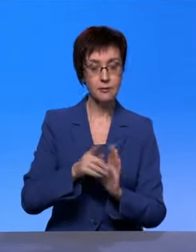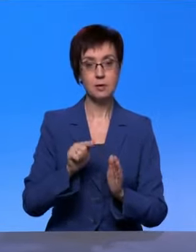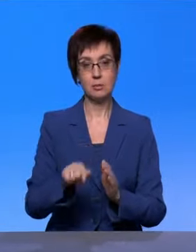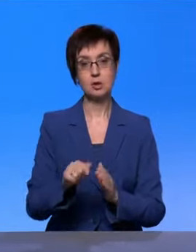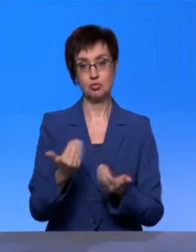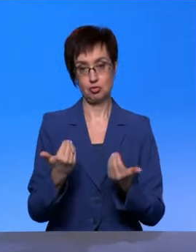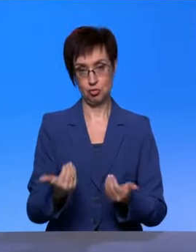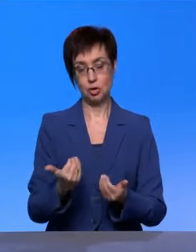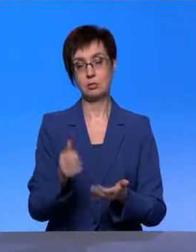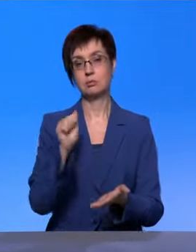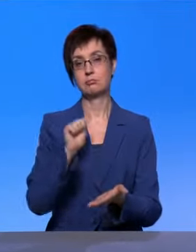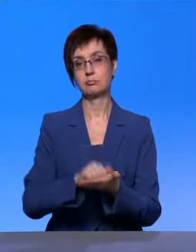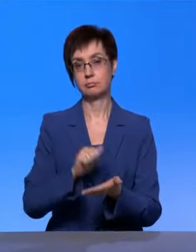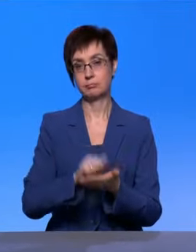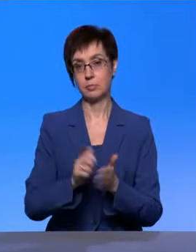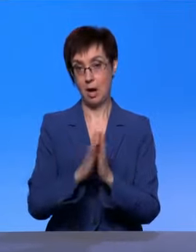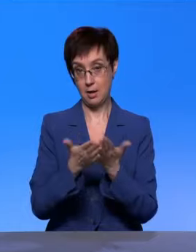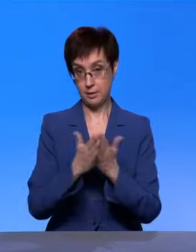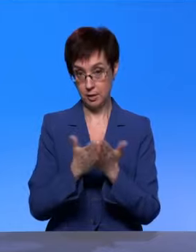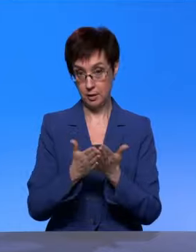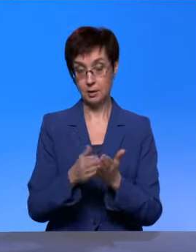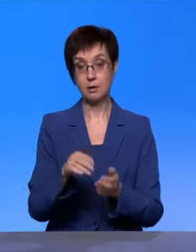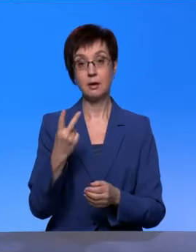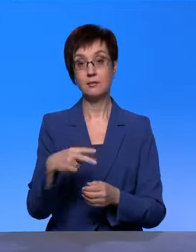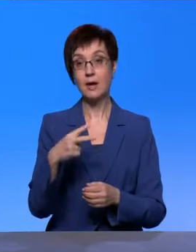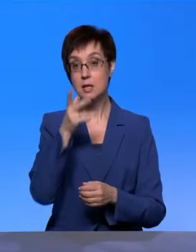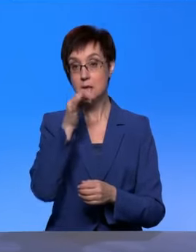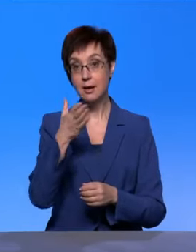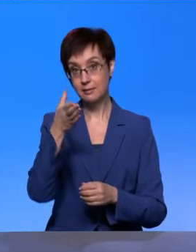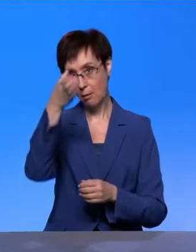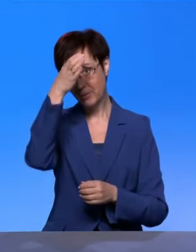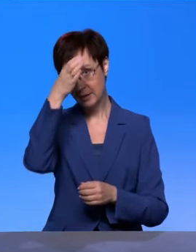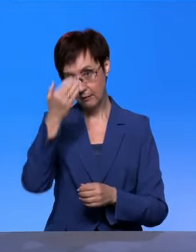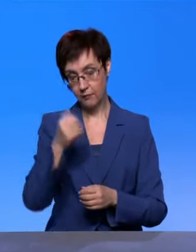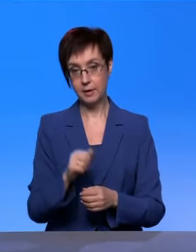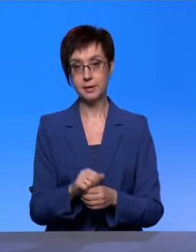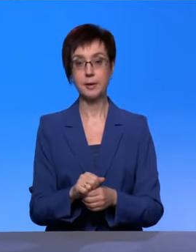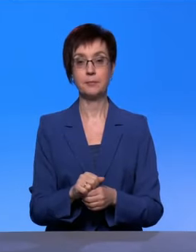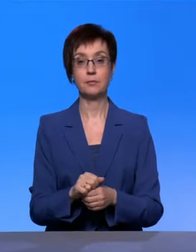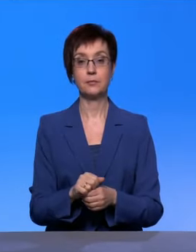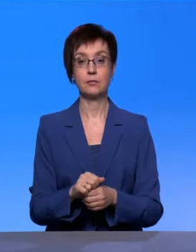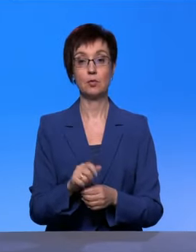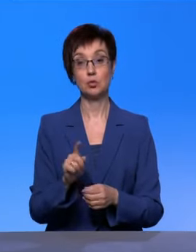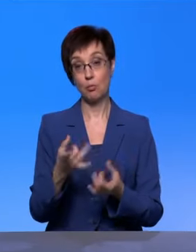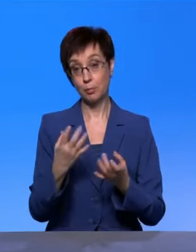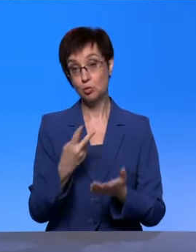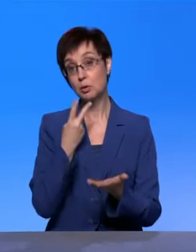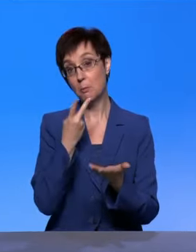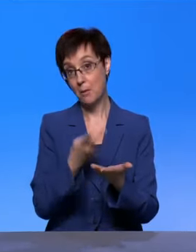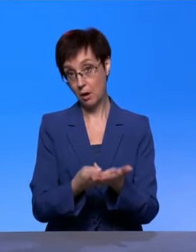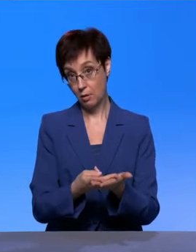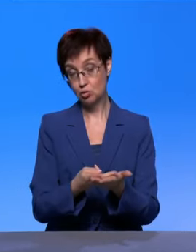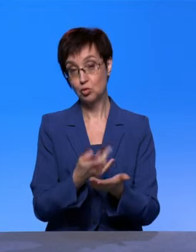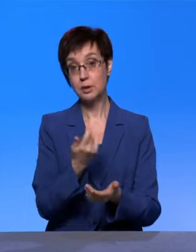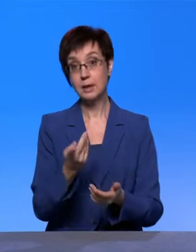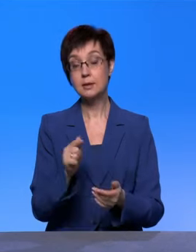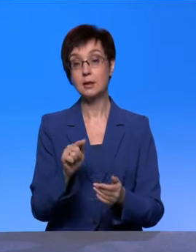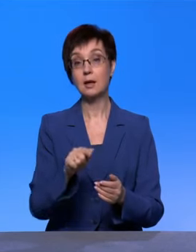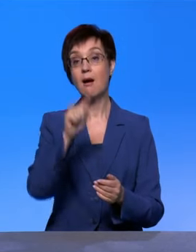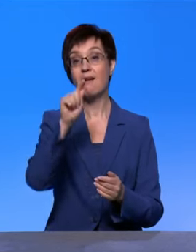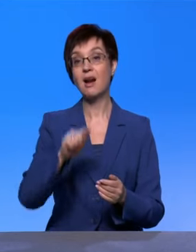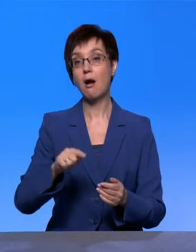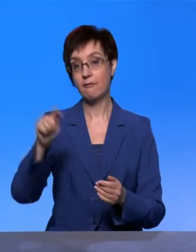Университет 3.0». Вот она. Я не буду на статьи ссылаться, у меня их очень много. Я просто вам покажу из этой книжки несколько графиков. Так, так